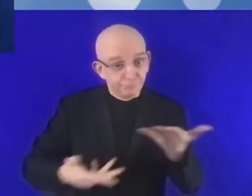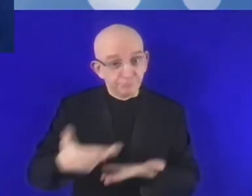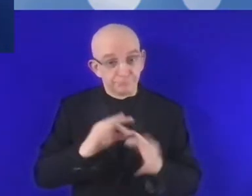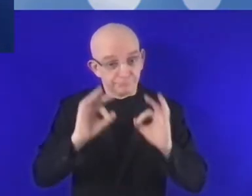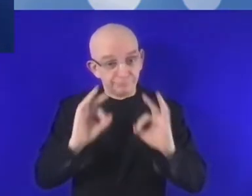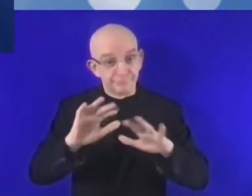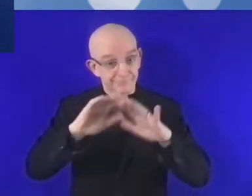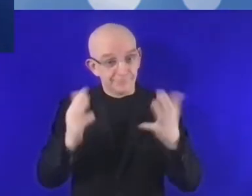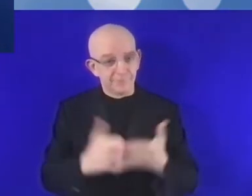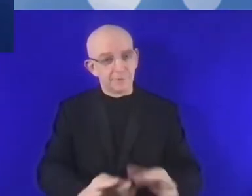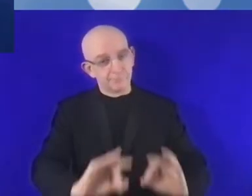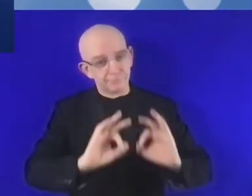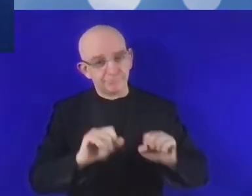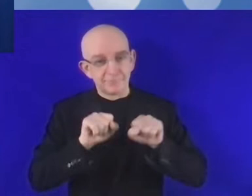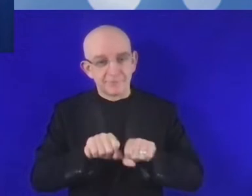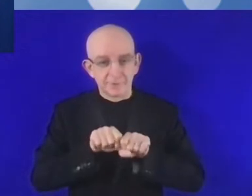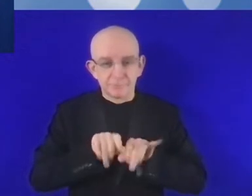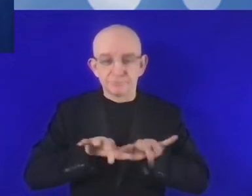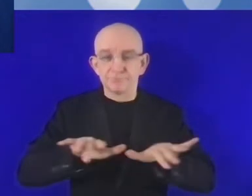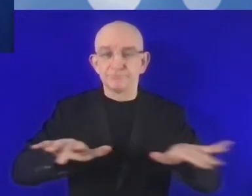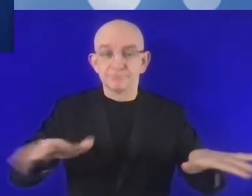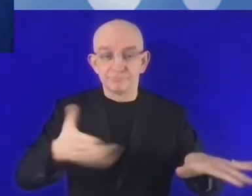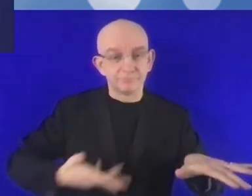بالمتعة ومليئا